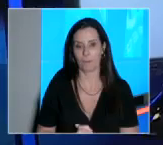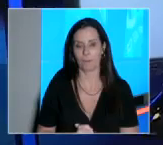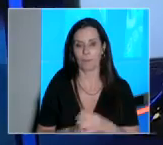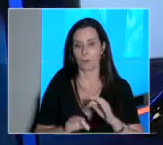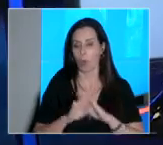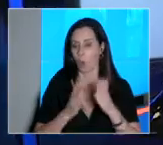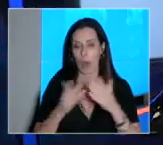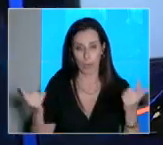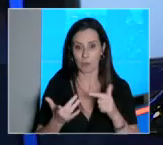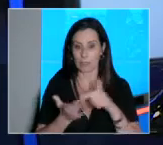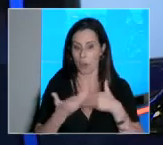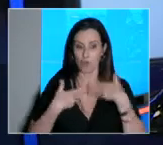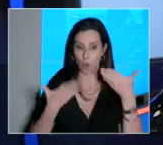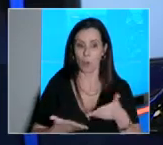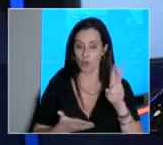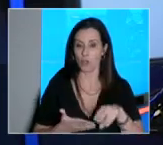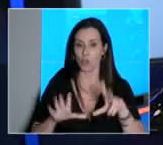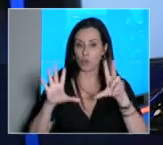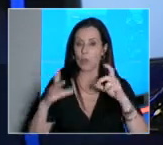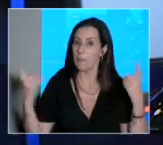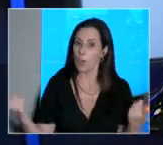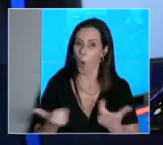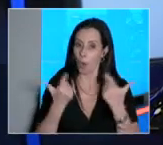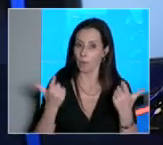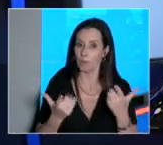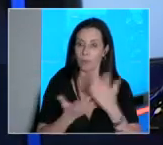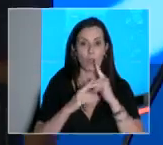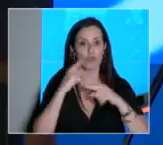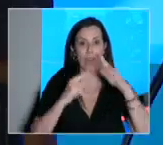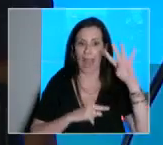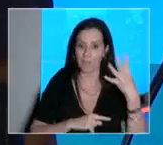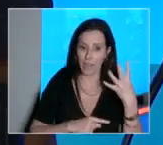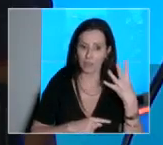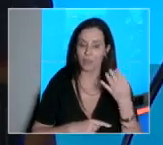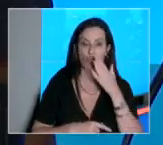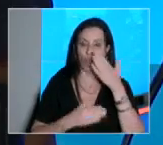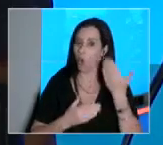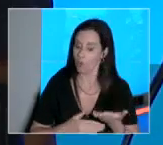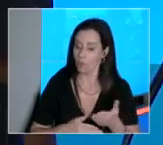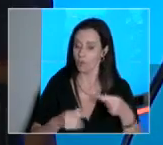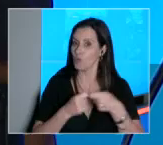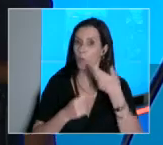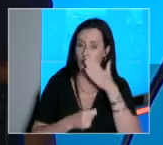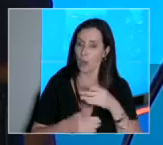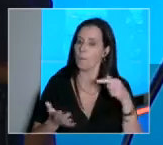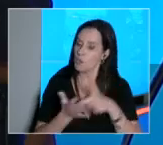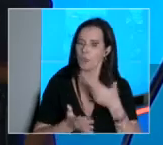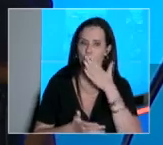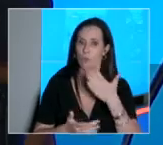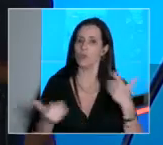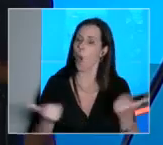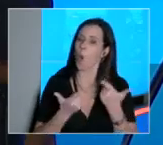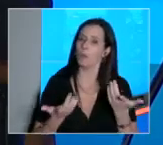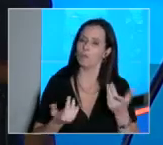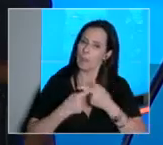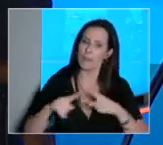בעצם כל האירועים, והסיבה שאנחנו כאן, זה שיש 80 אירועים כבר שנה רביעית, של ירושלמים, על ירושלמים, בשביל ירושלמים,